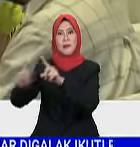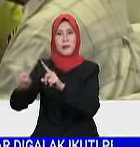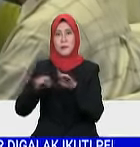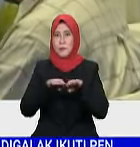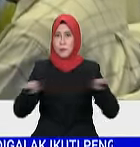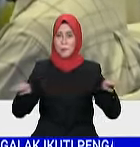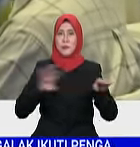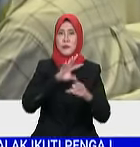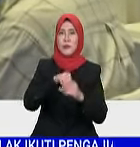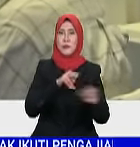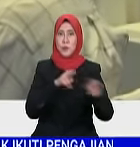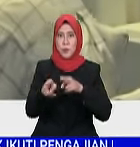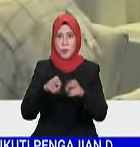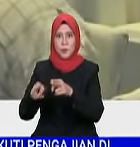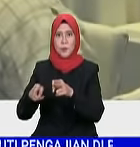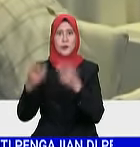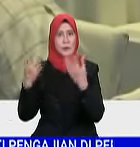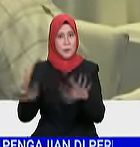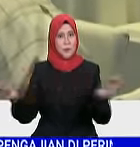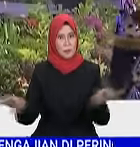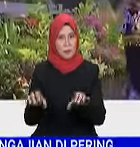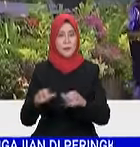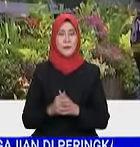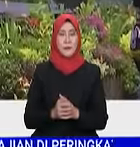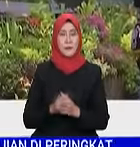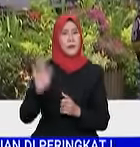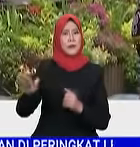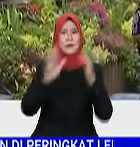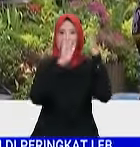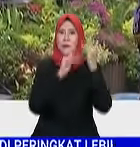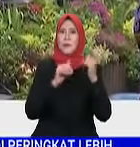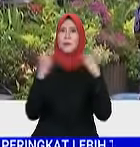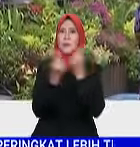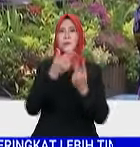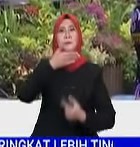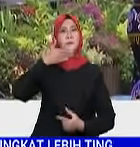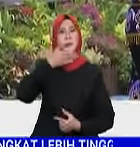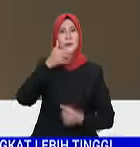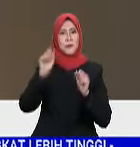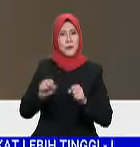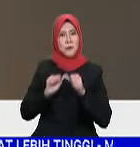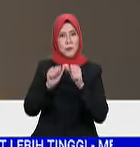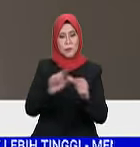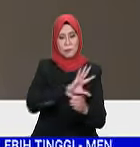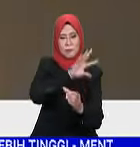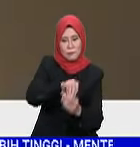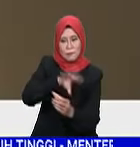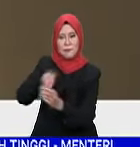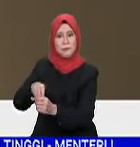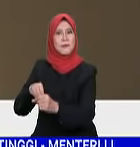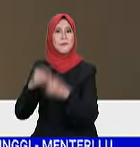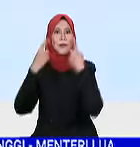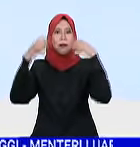platform libat urus yang telah dilaksanakan. Beliau berharap agar golongan belia dapat terus bersama-sama untuk